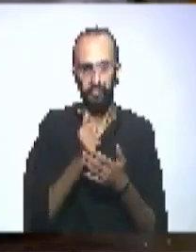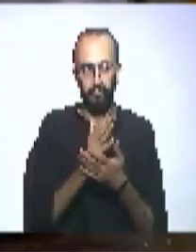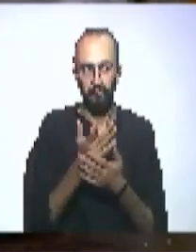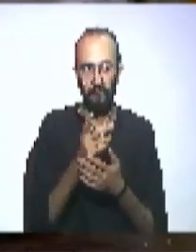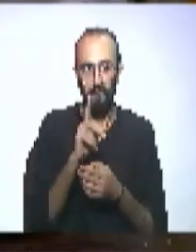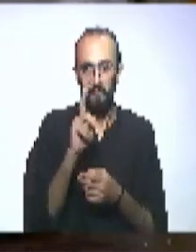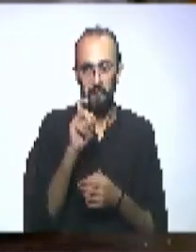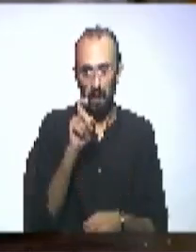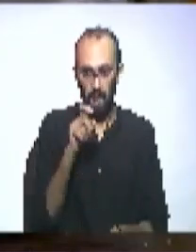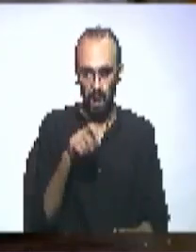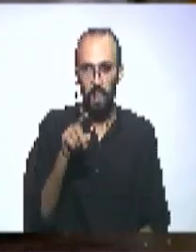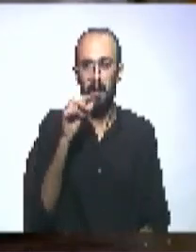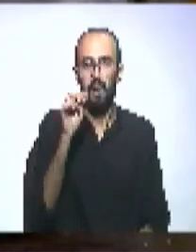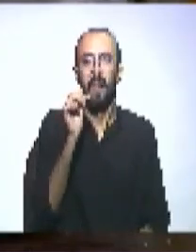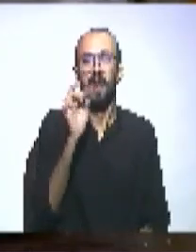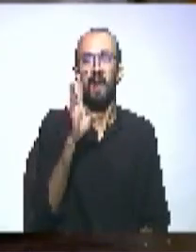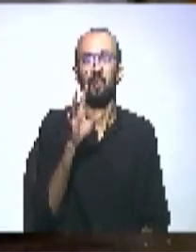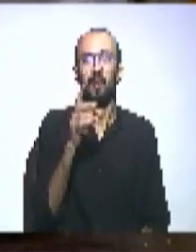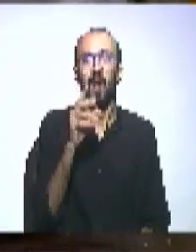ميه وعليها نص ليمونه.